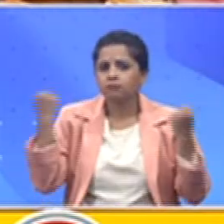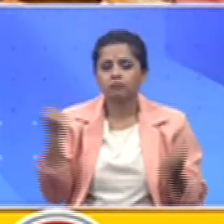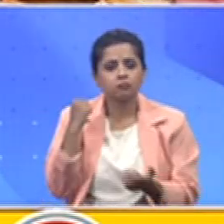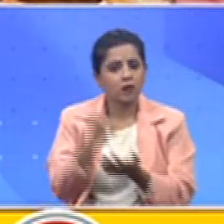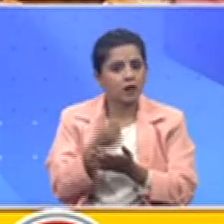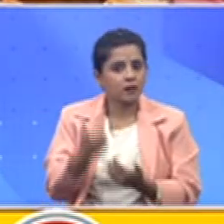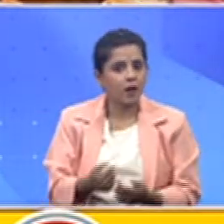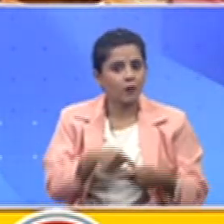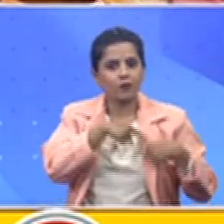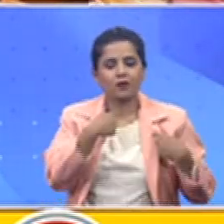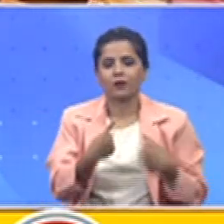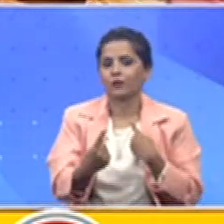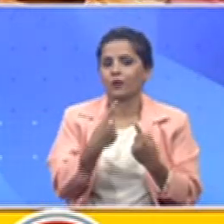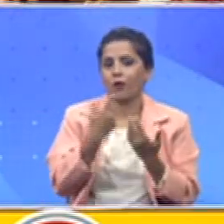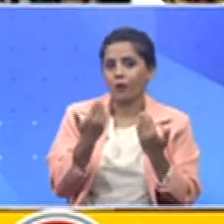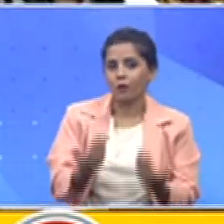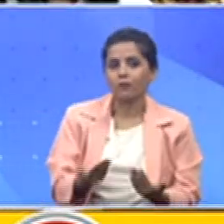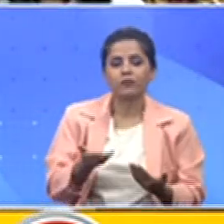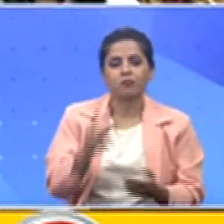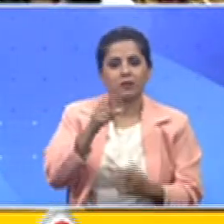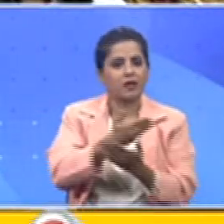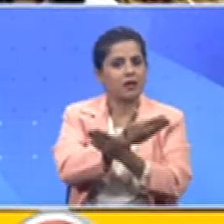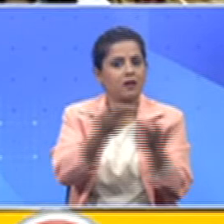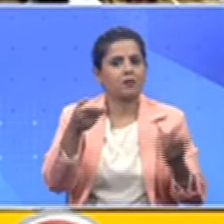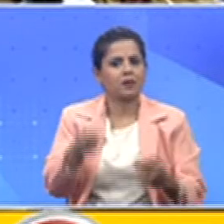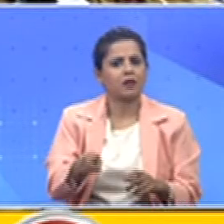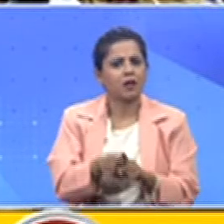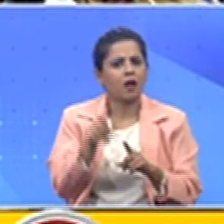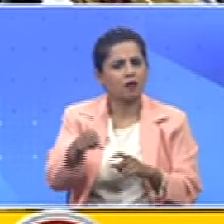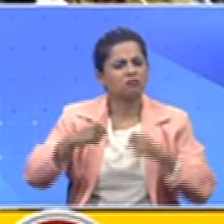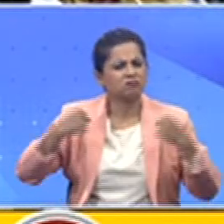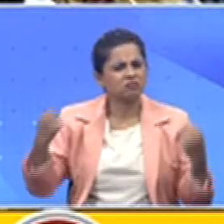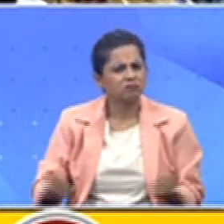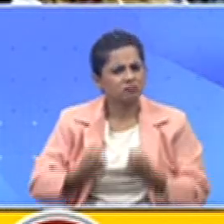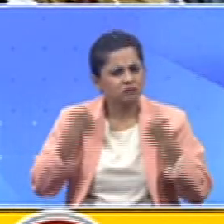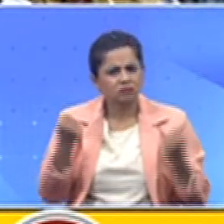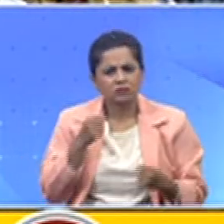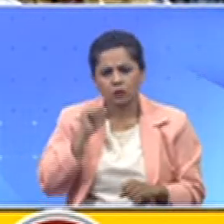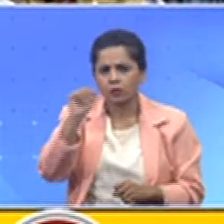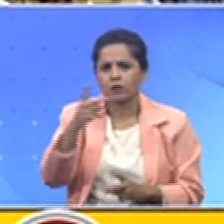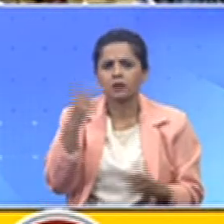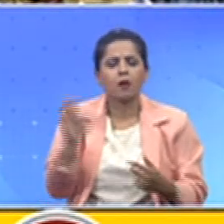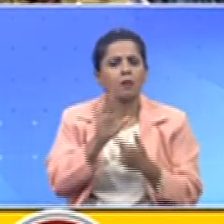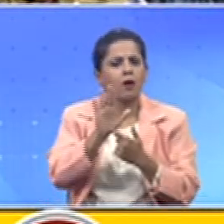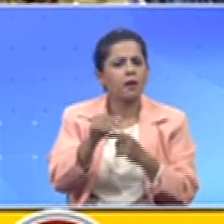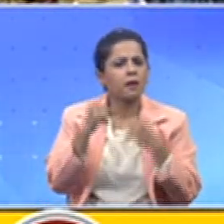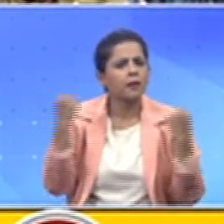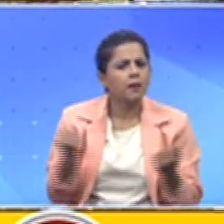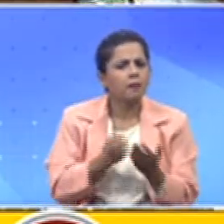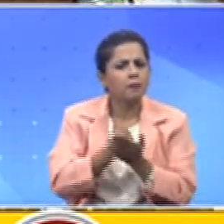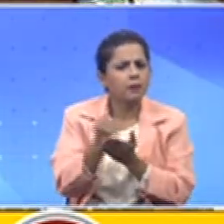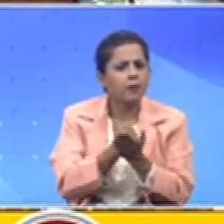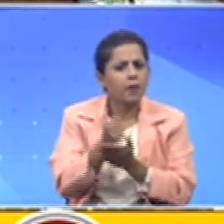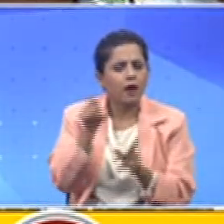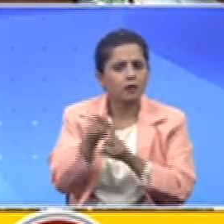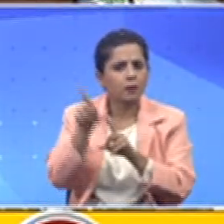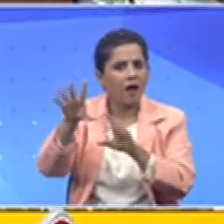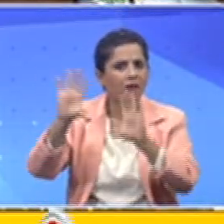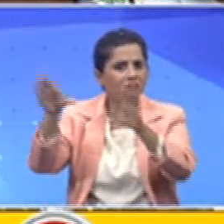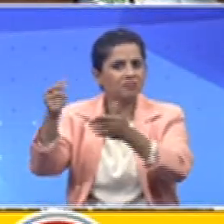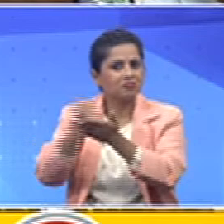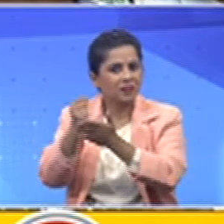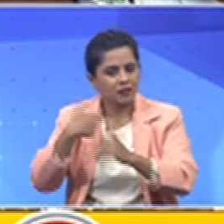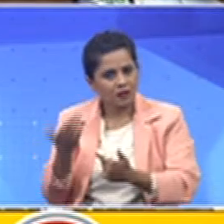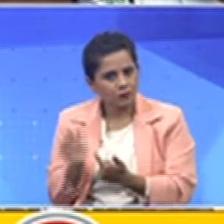मन की बात देशवासियों की इसी मेहनत को, उनके सामूहिक प्रयासों को सामने लाने का ही